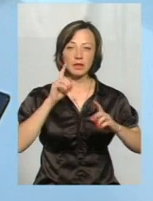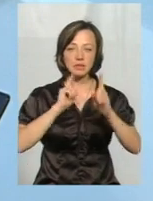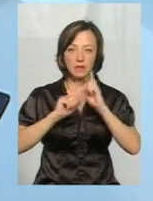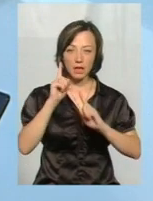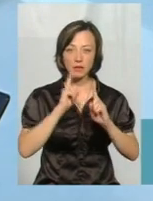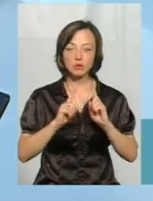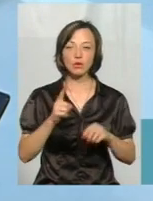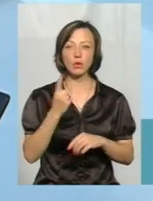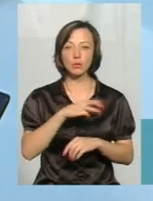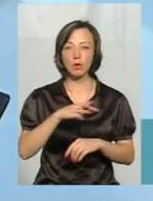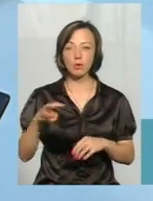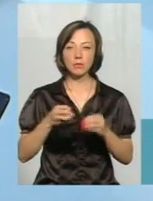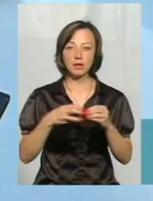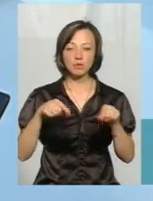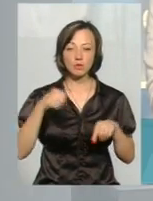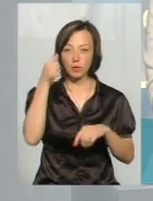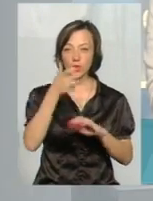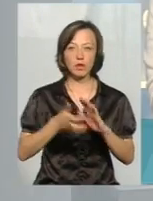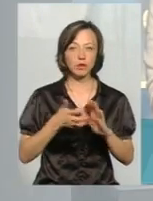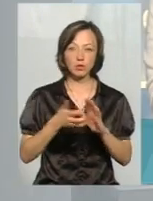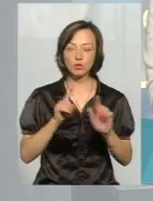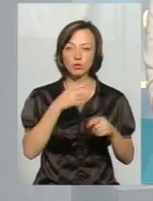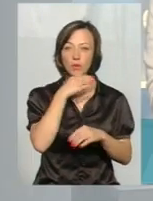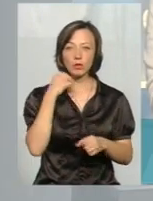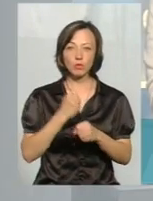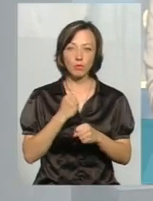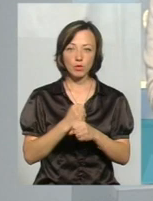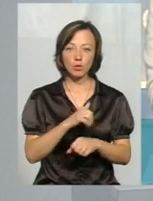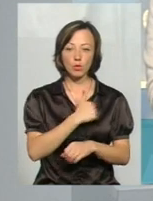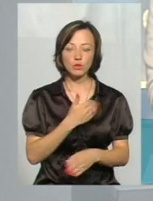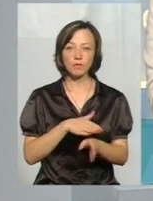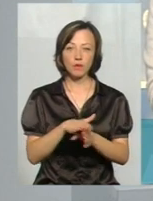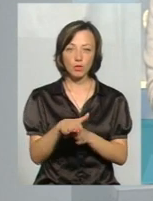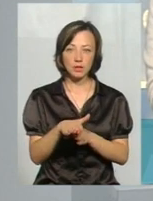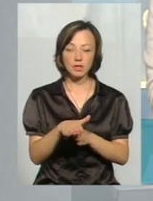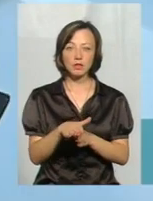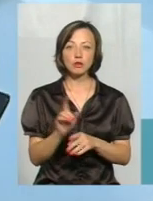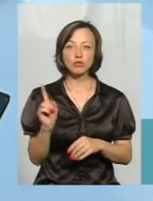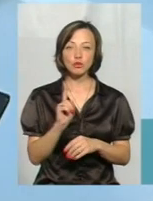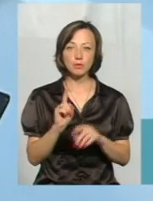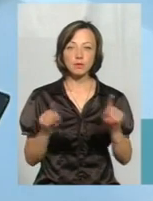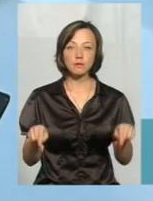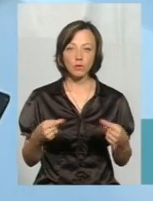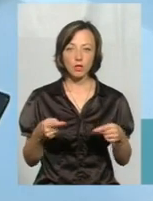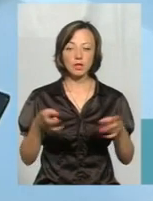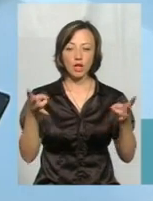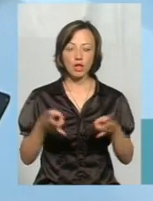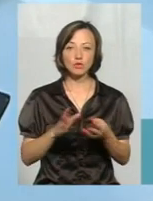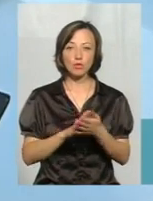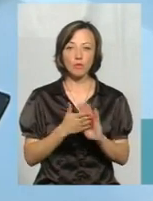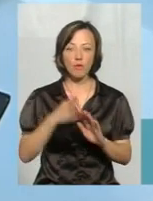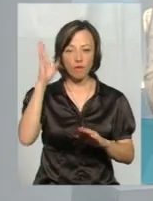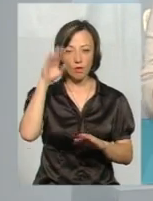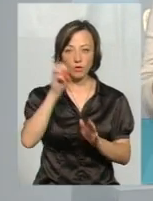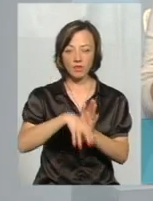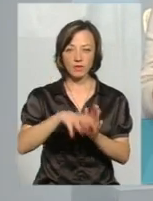то, що виділили 1,15 мільйона на цей рік, цього недостатньо, бо дуже багато роботи, яку ми хочемо зробити, щоб створити от належні умови для